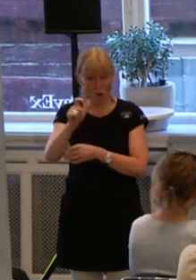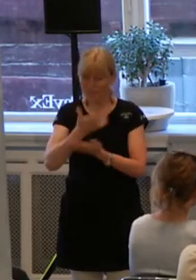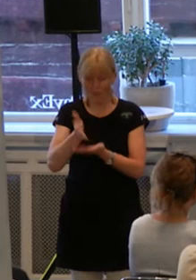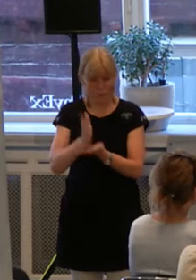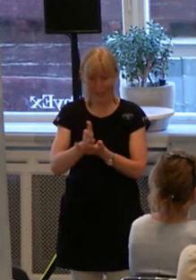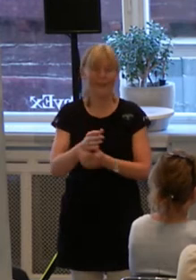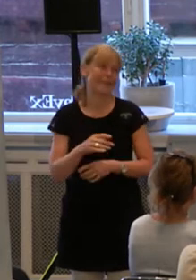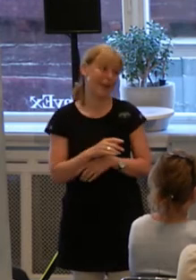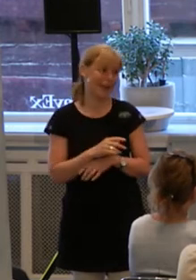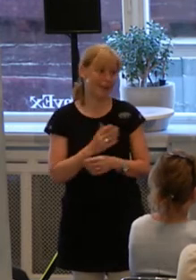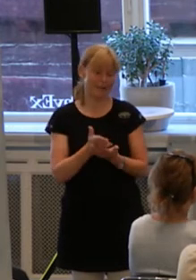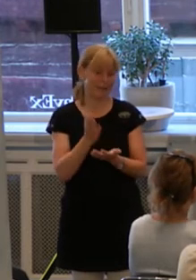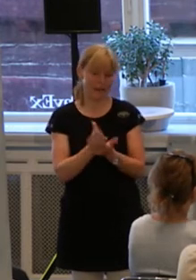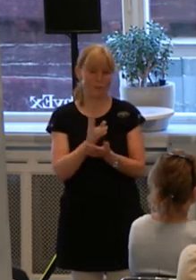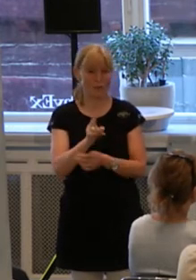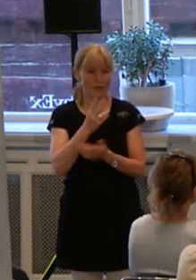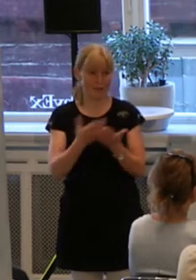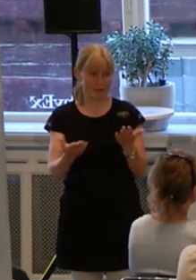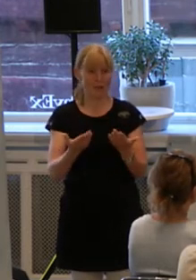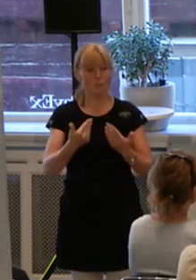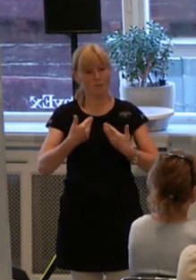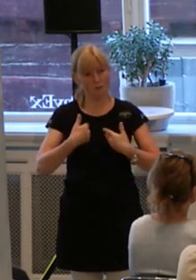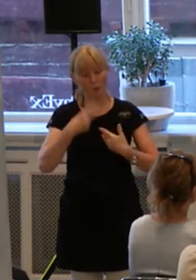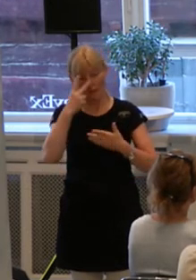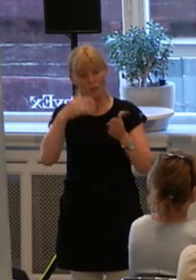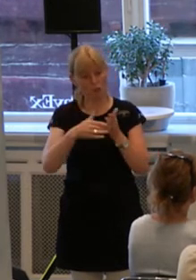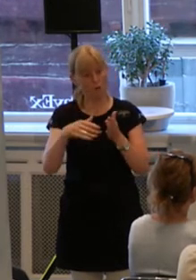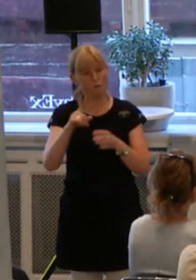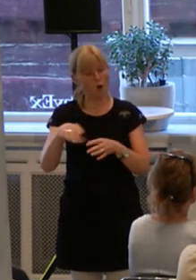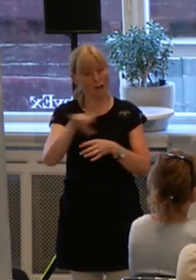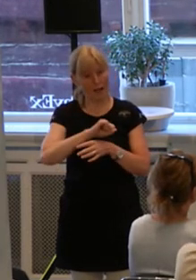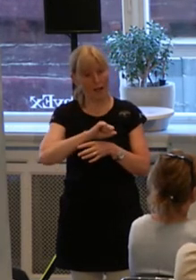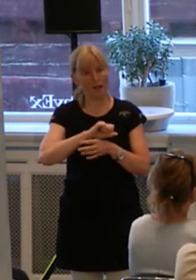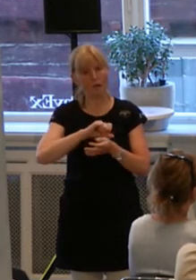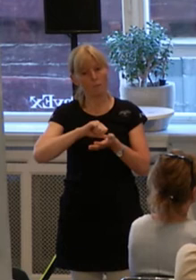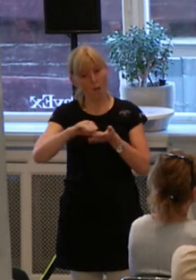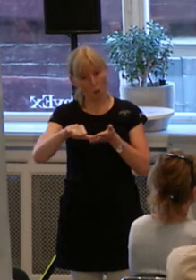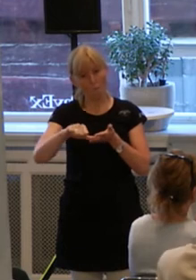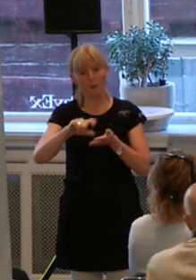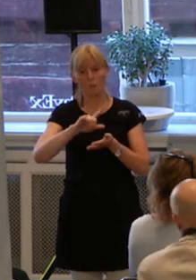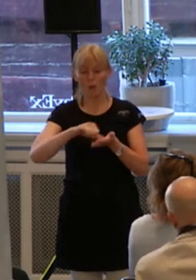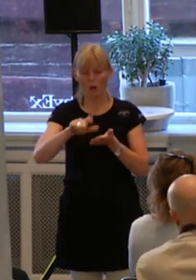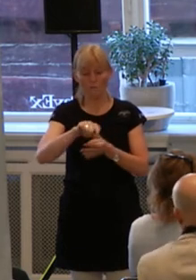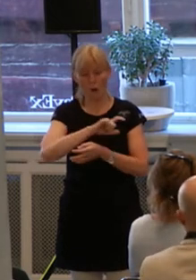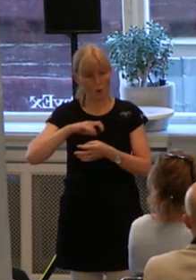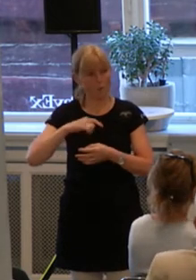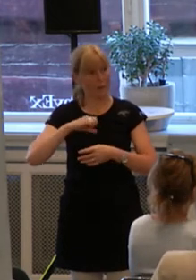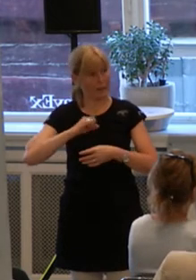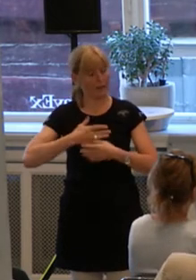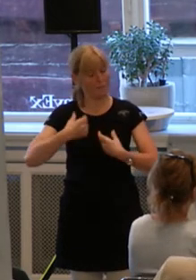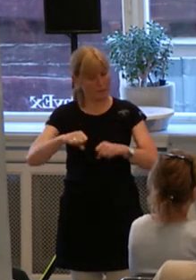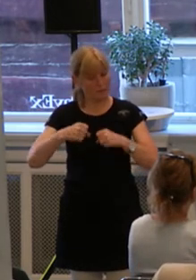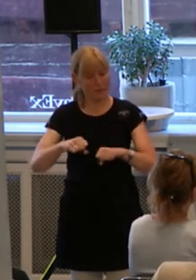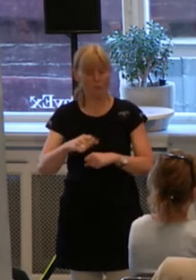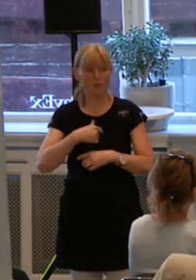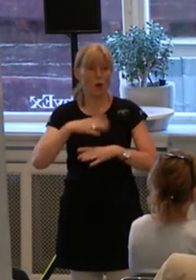rätt. Utan egentligen så ska man få tillsyn för hela den pengen man betalar till oss, till sin egen verksamhet. Men vi